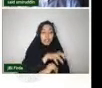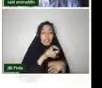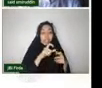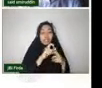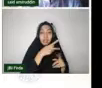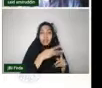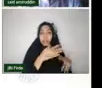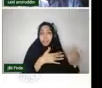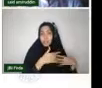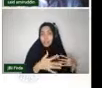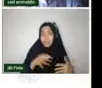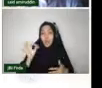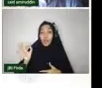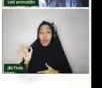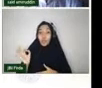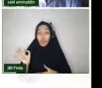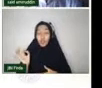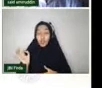tua